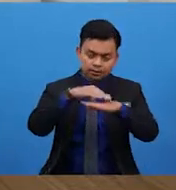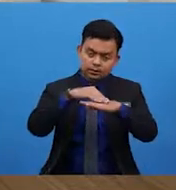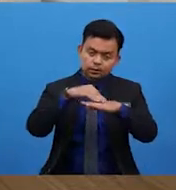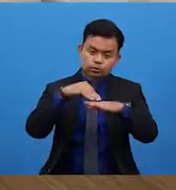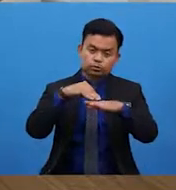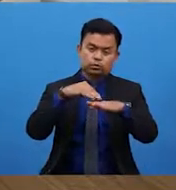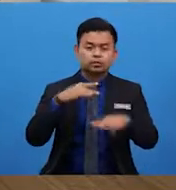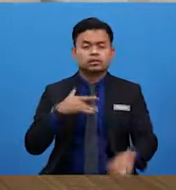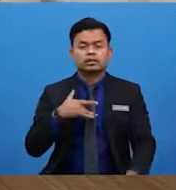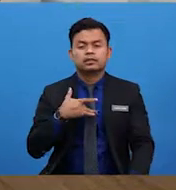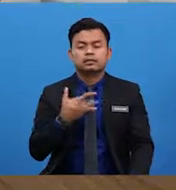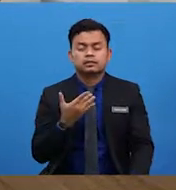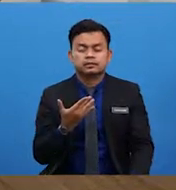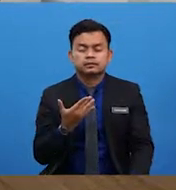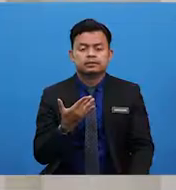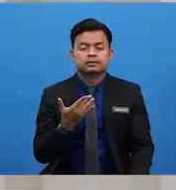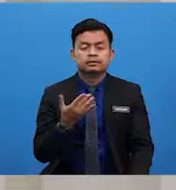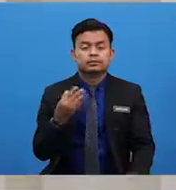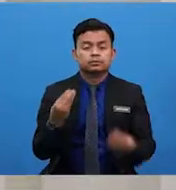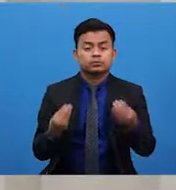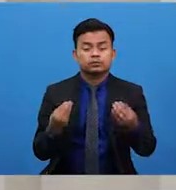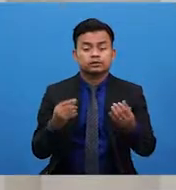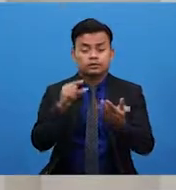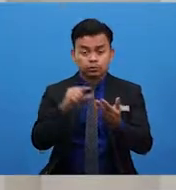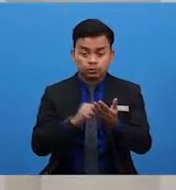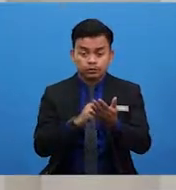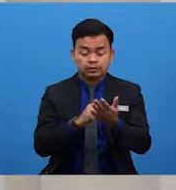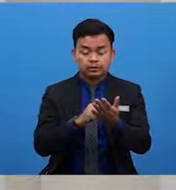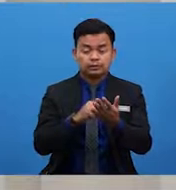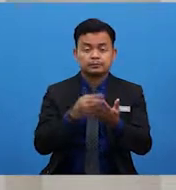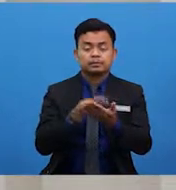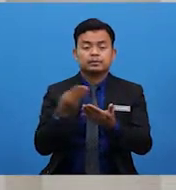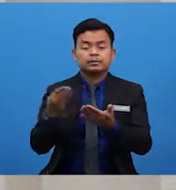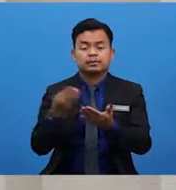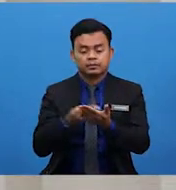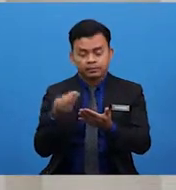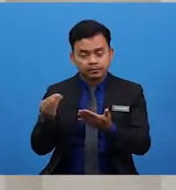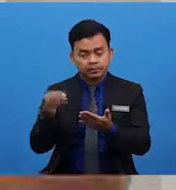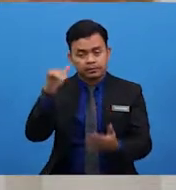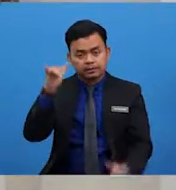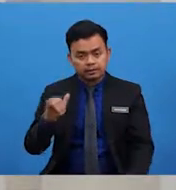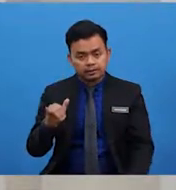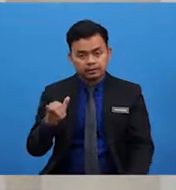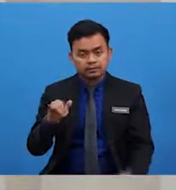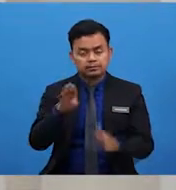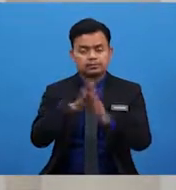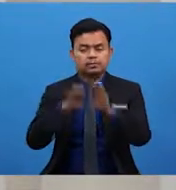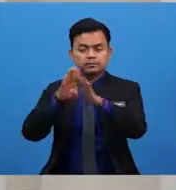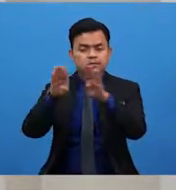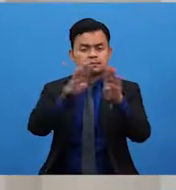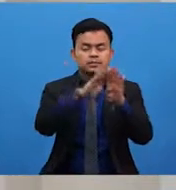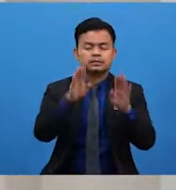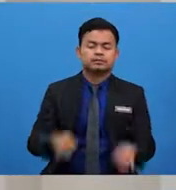macam ada jadi termasuk itu menggunakan media-media yang berbeda lah penggunaan India yakni dia berhasil Jadi mungkin pelajar-pelajar